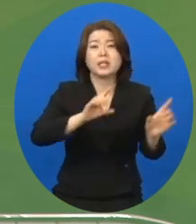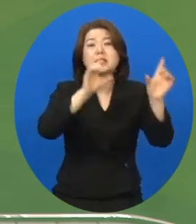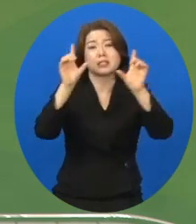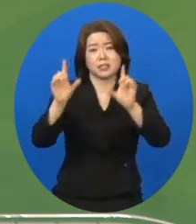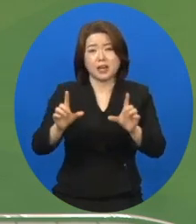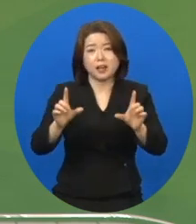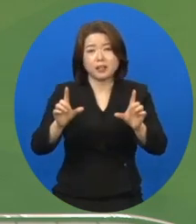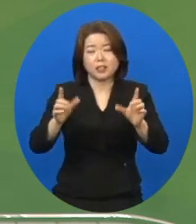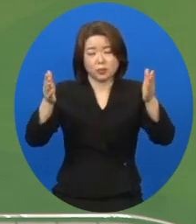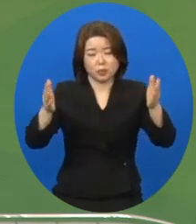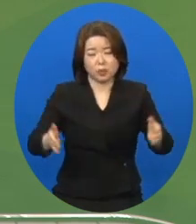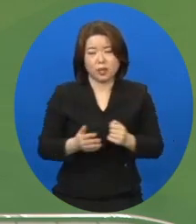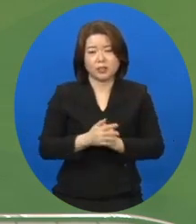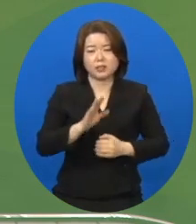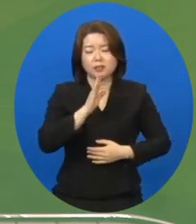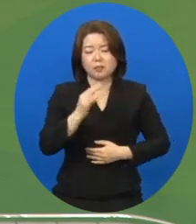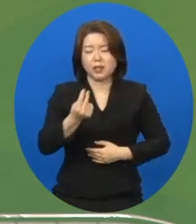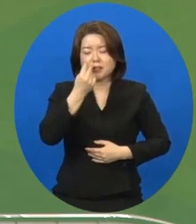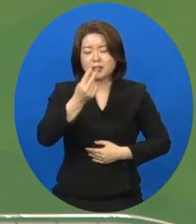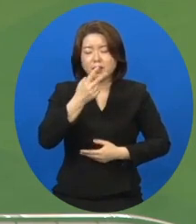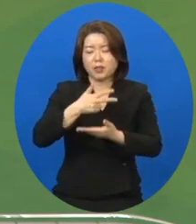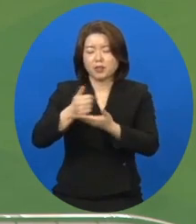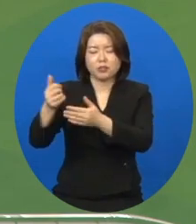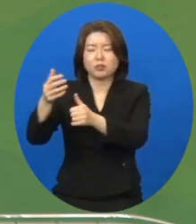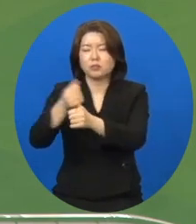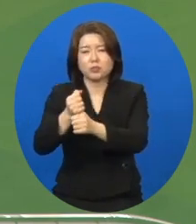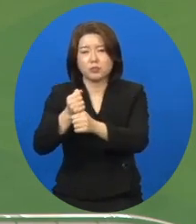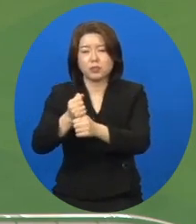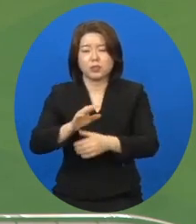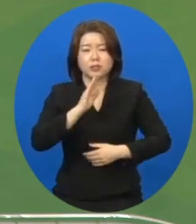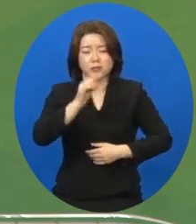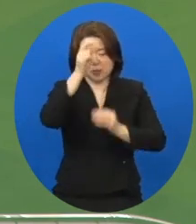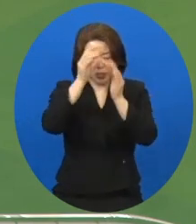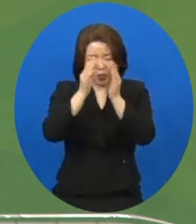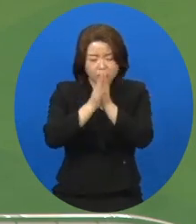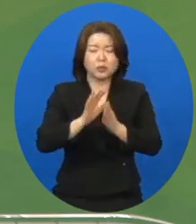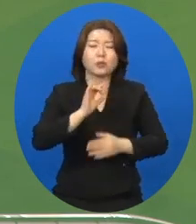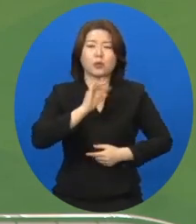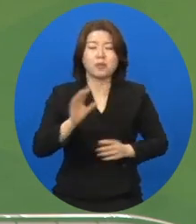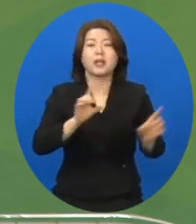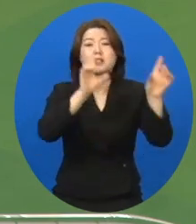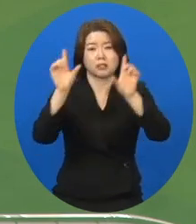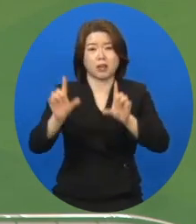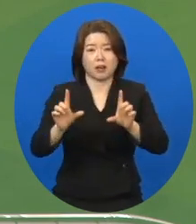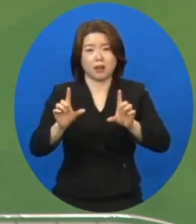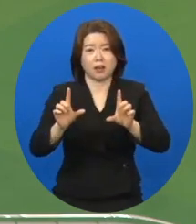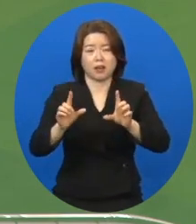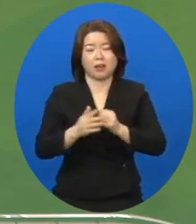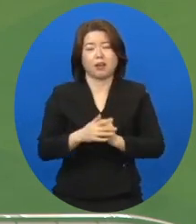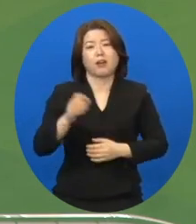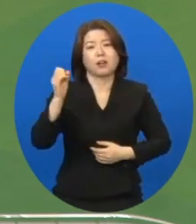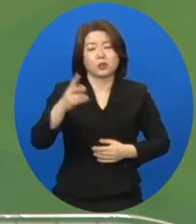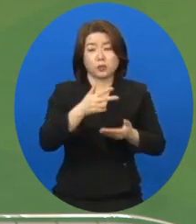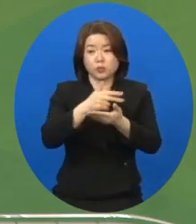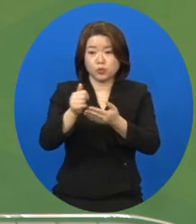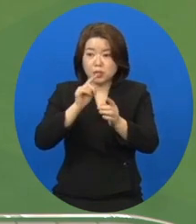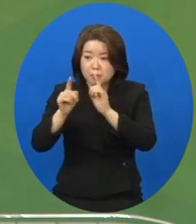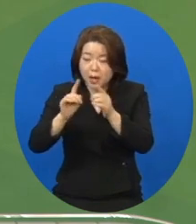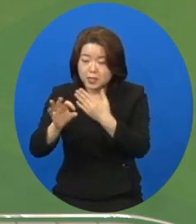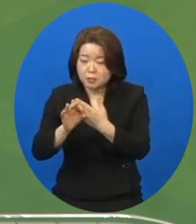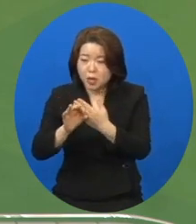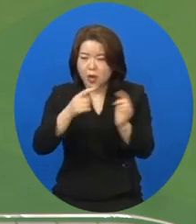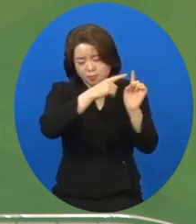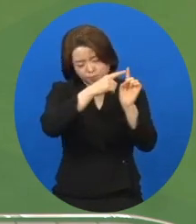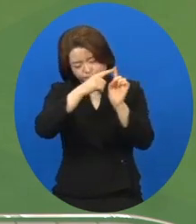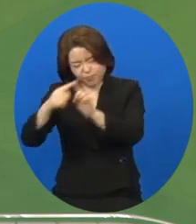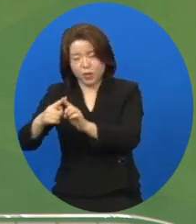정말 생명의 주님을 붙잡았어요. 기도로만 살아요. 그리고 주님의 말씀이라면 무조건